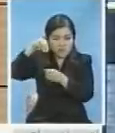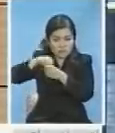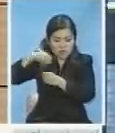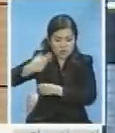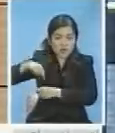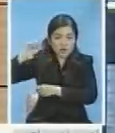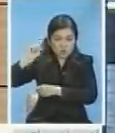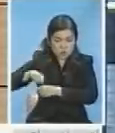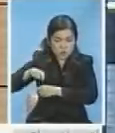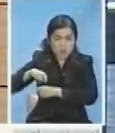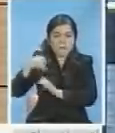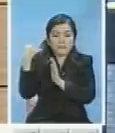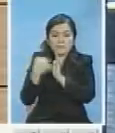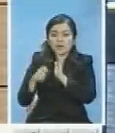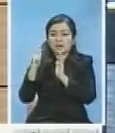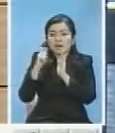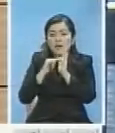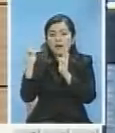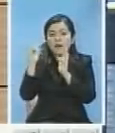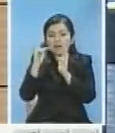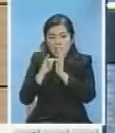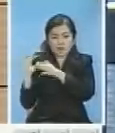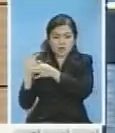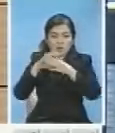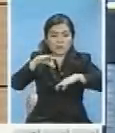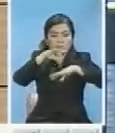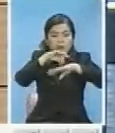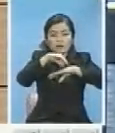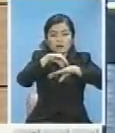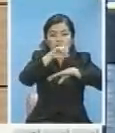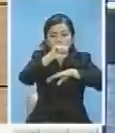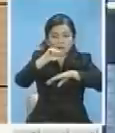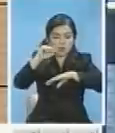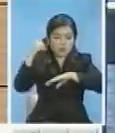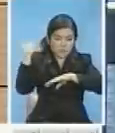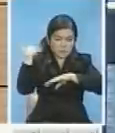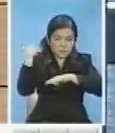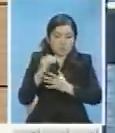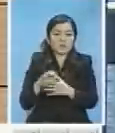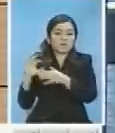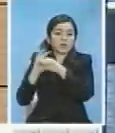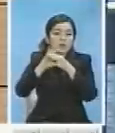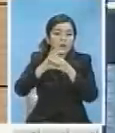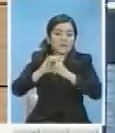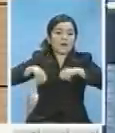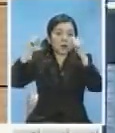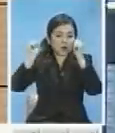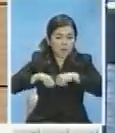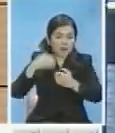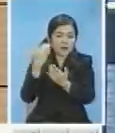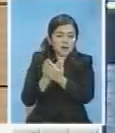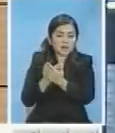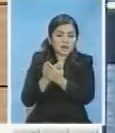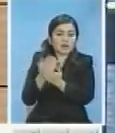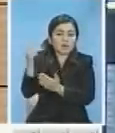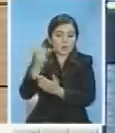าแผนกคดีอาญาของผู้ดำรงตำแหน่งทางการเมืองในขณะนี้ก็คือ เรื่องการอนุมัติเงินกู้ 4,000 ล้านบาทของธนาคารเพื่อ